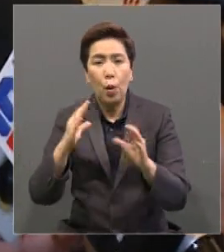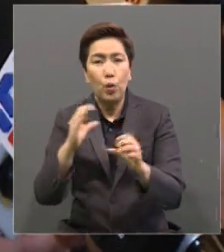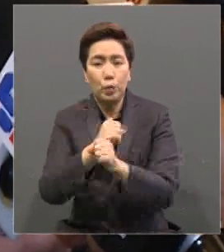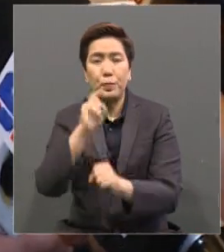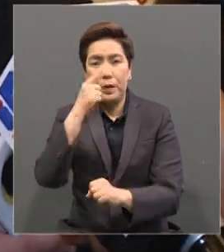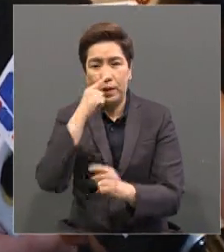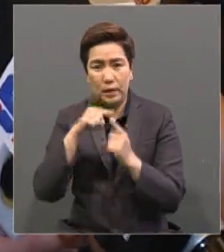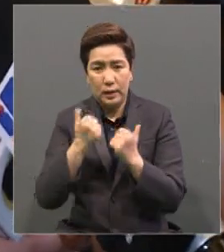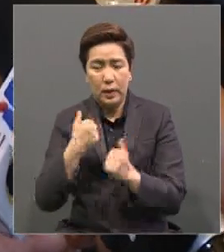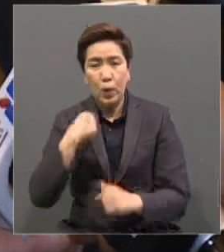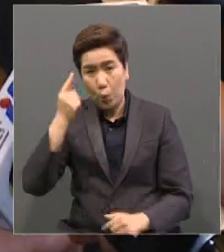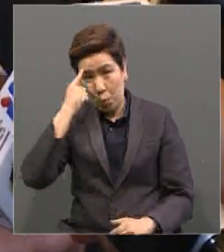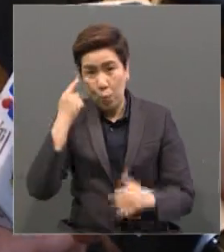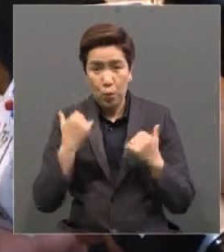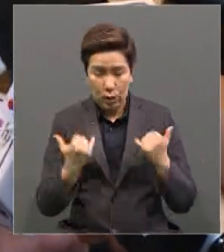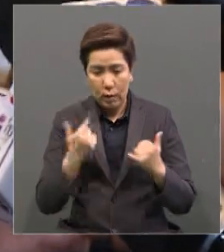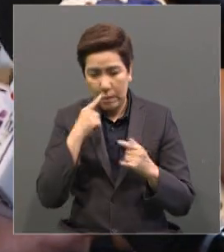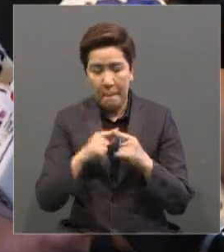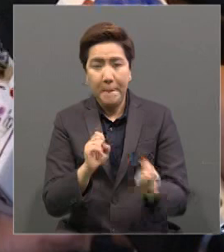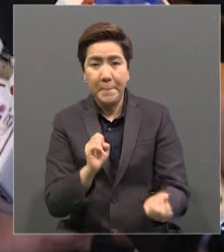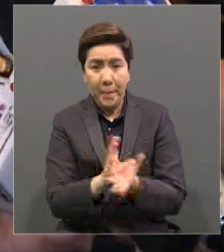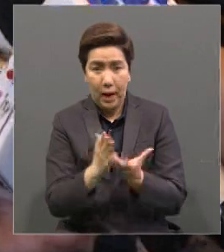นะฮะอันนี้คือเพียงแต่ว่าตอนนี้เมื่อมีเหตุเกิด